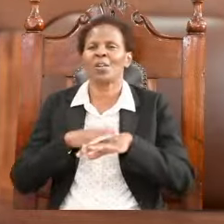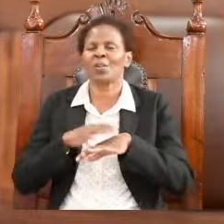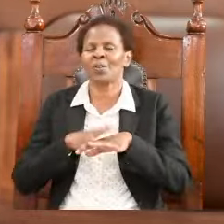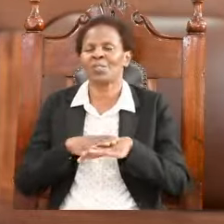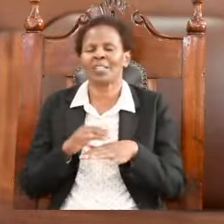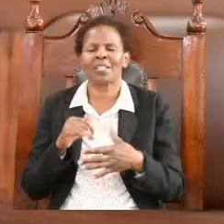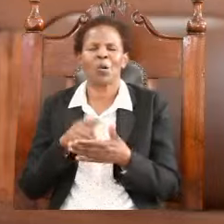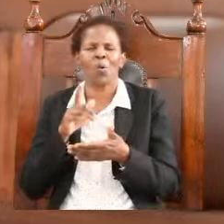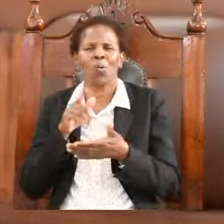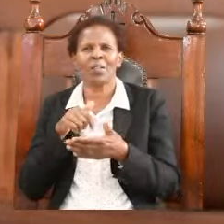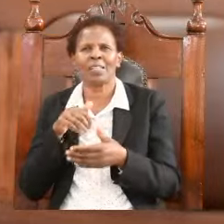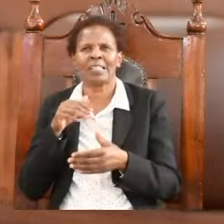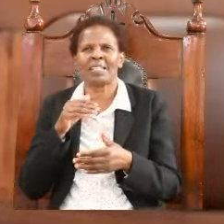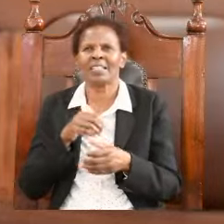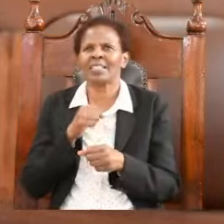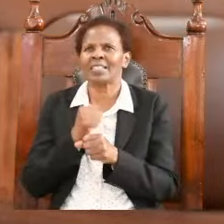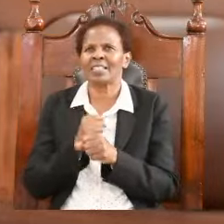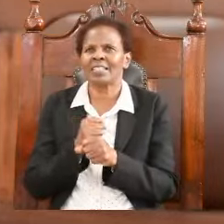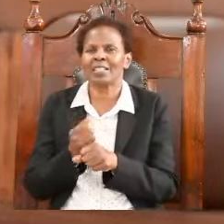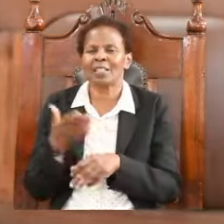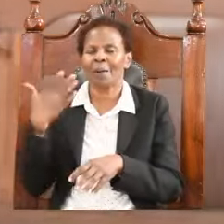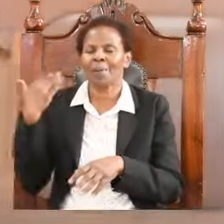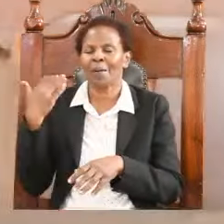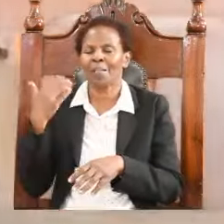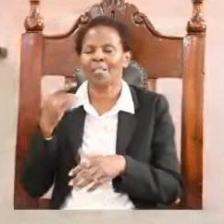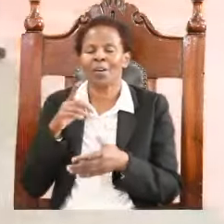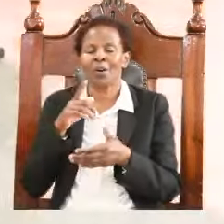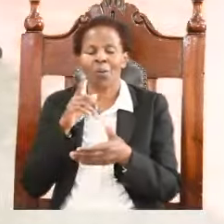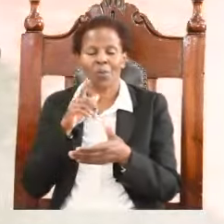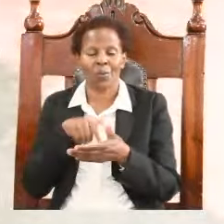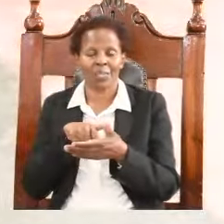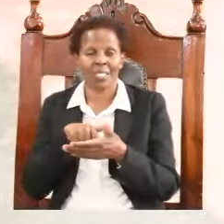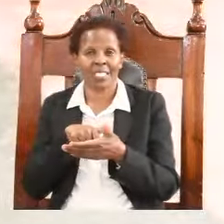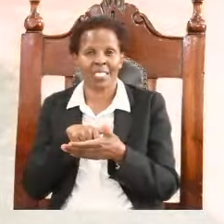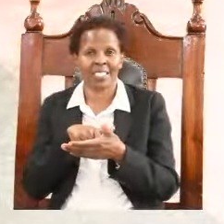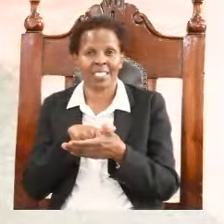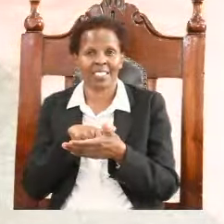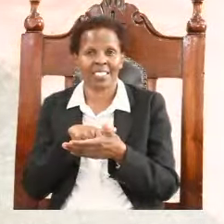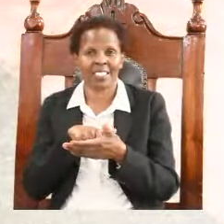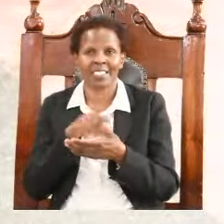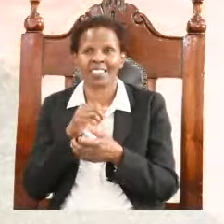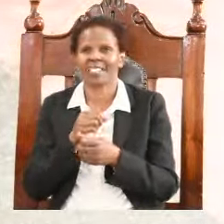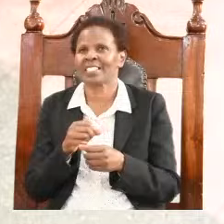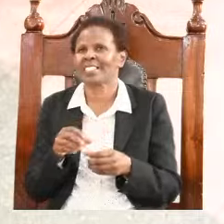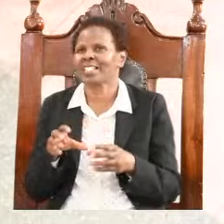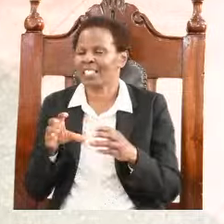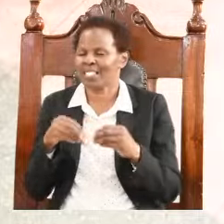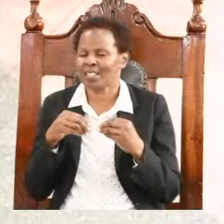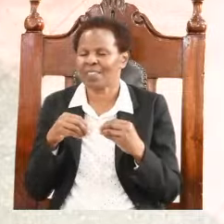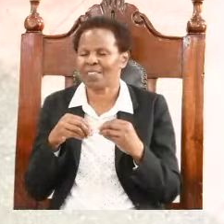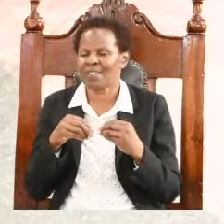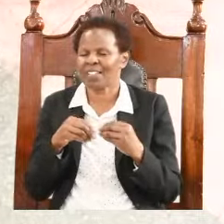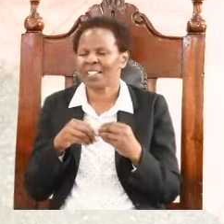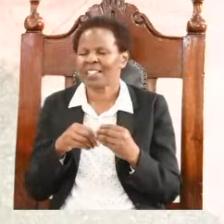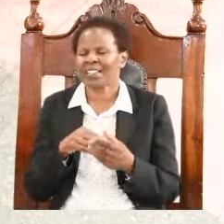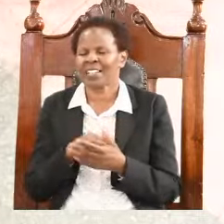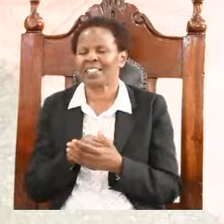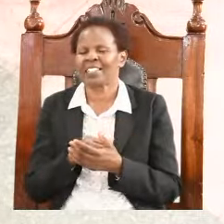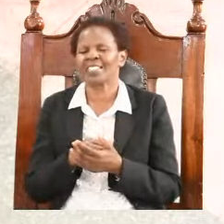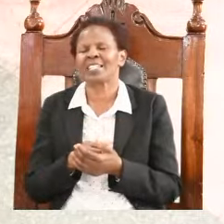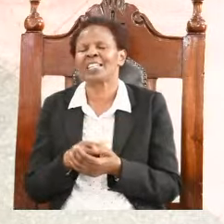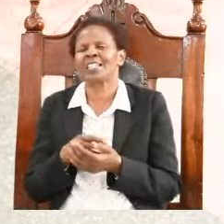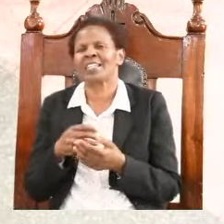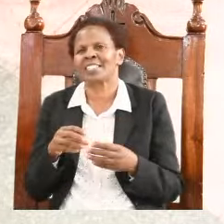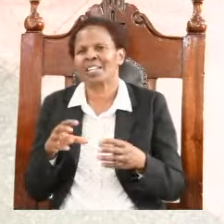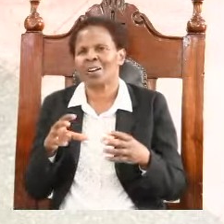atia ni kiwa ragetha na thiku ici kwa sajigu andu makiuga ati calm is real you know makauga ri mundu ucio ni kuri